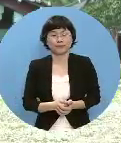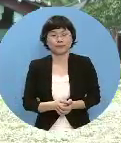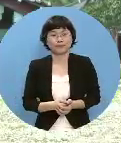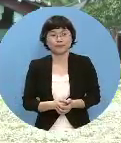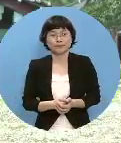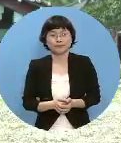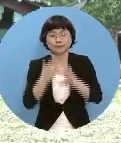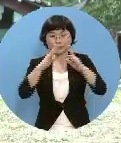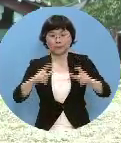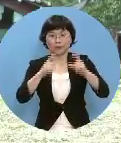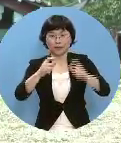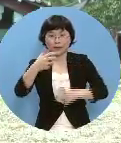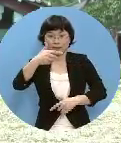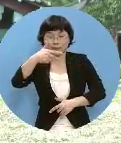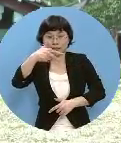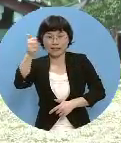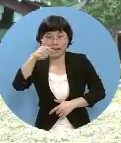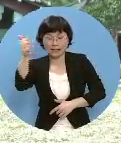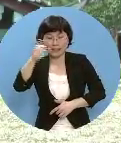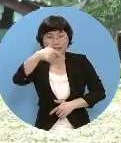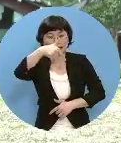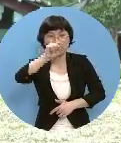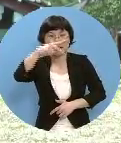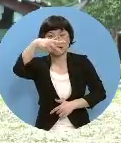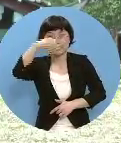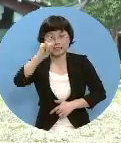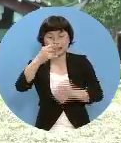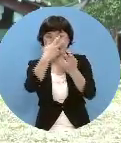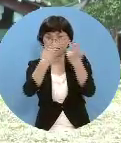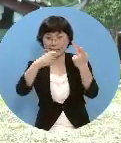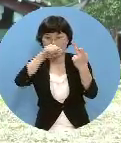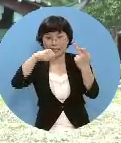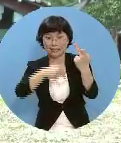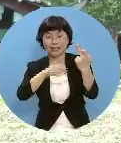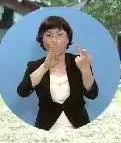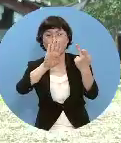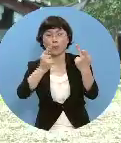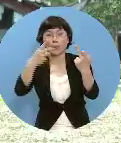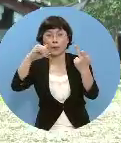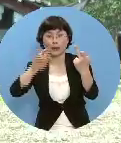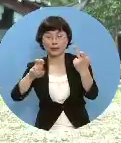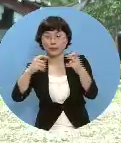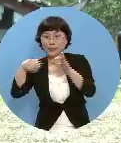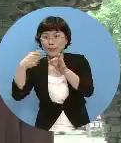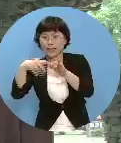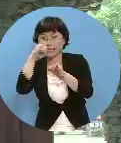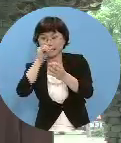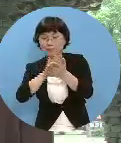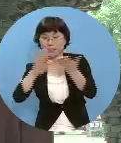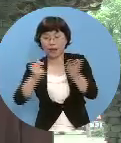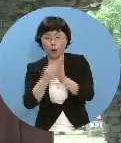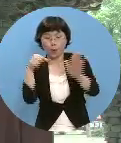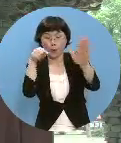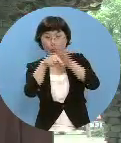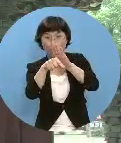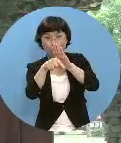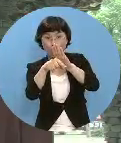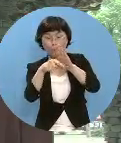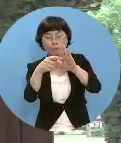전남 장흥 가지산 기슭에 자리한 보림사. 소박한 아름다움이 있는 절 입구로 들어서면